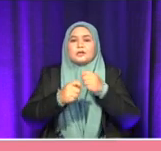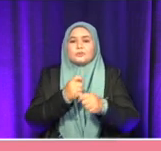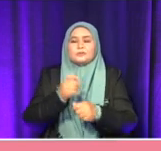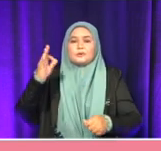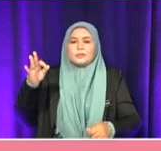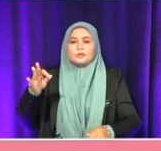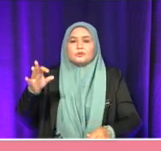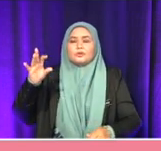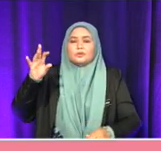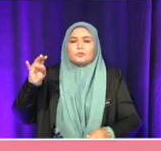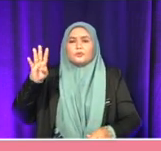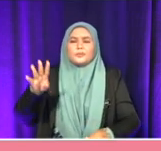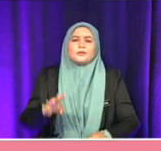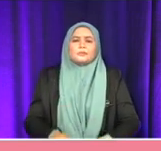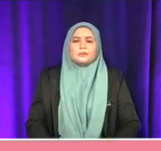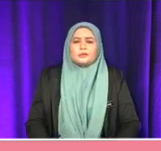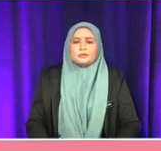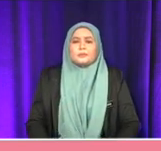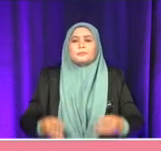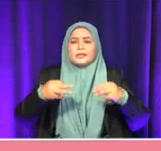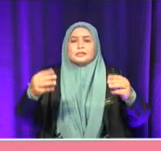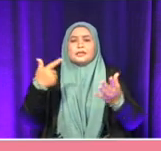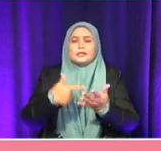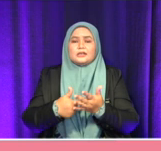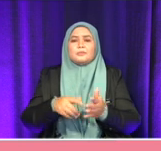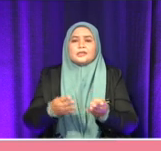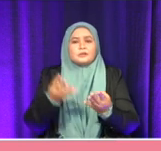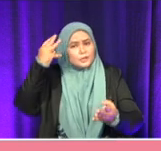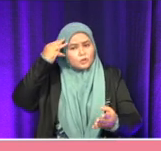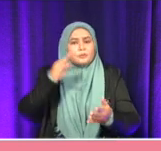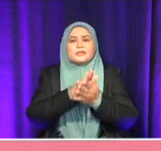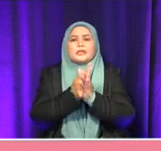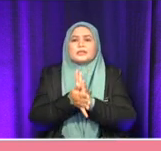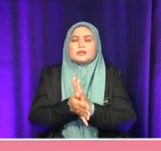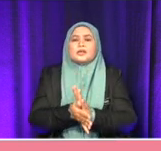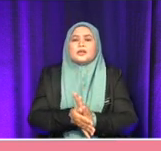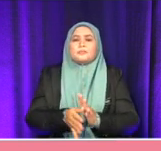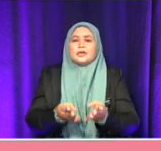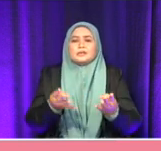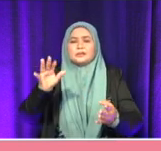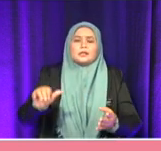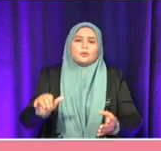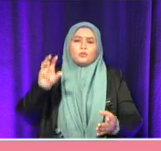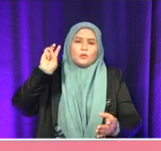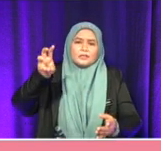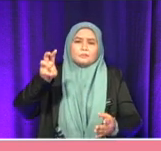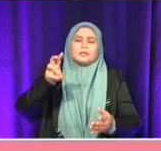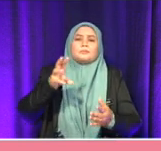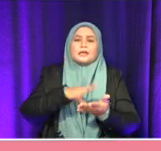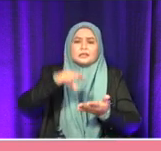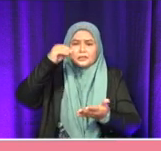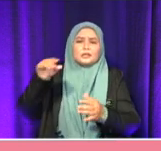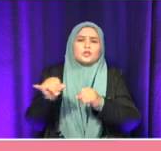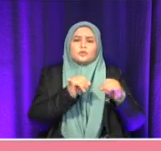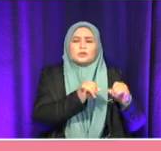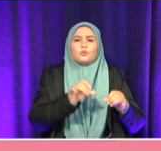jawaban kuasa kabinet yang pertama masih lagi bahasa Melayu menjadi bahasa yang wajib dipelajari dan